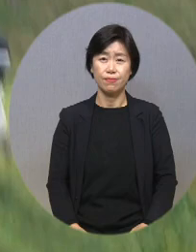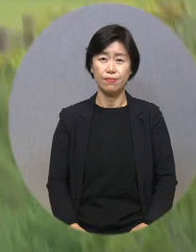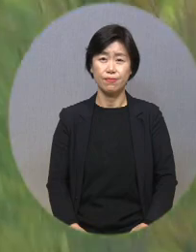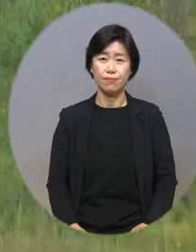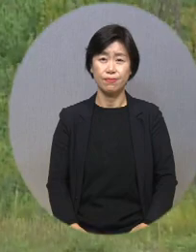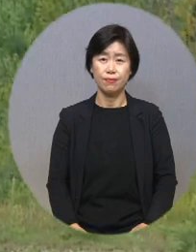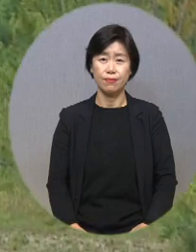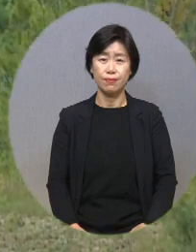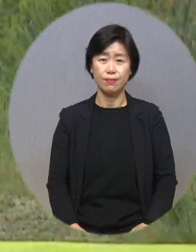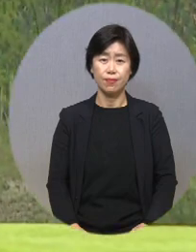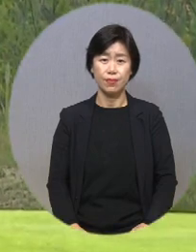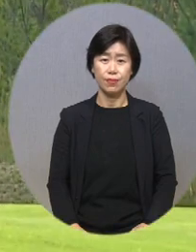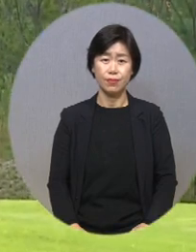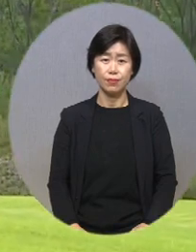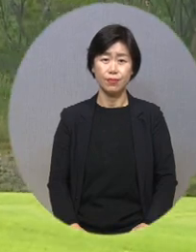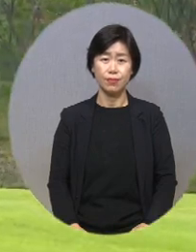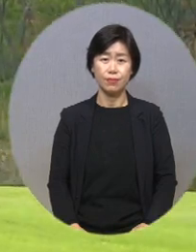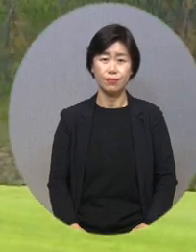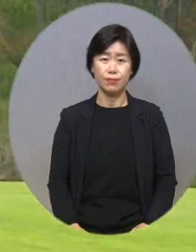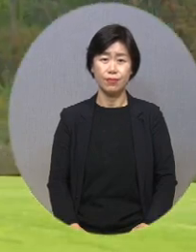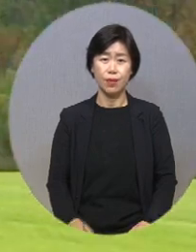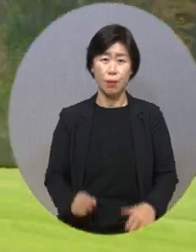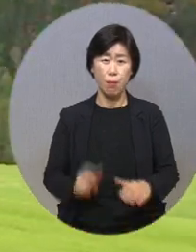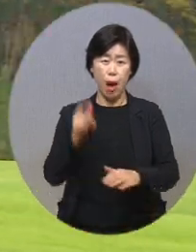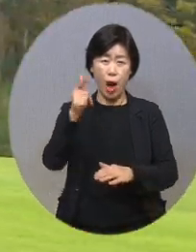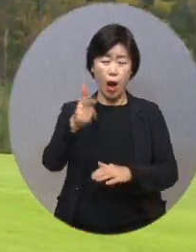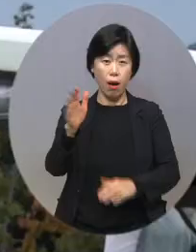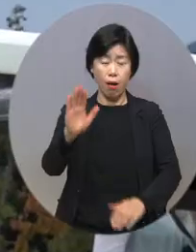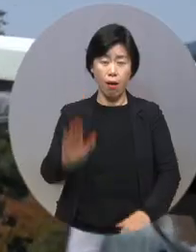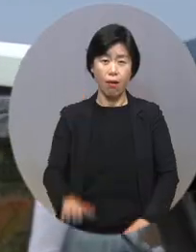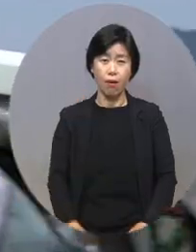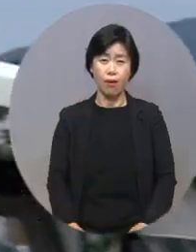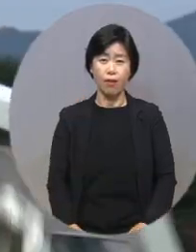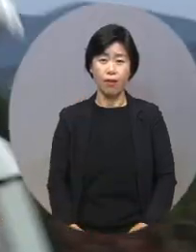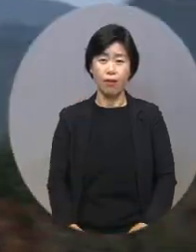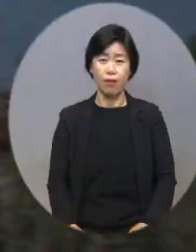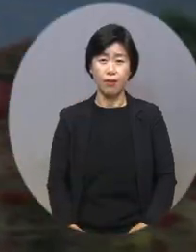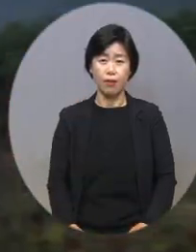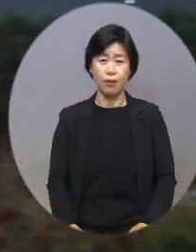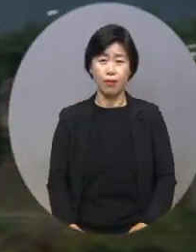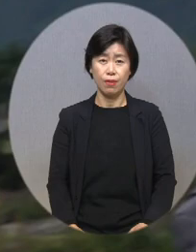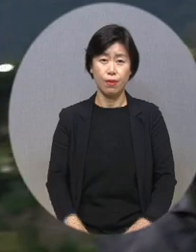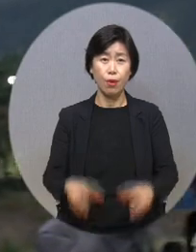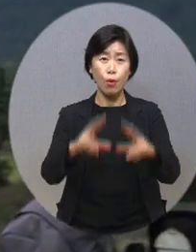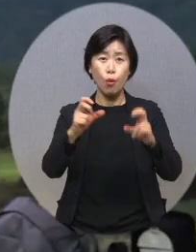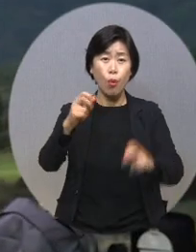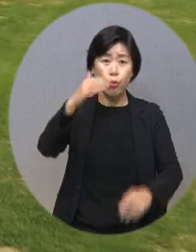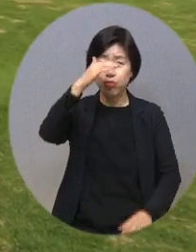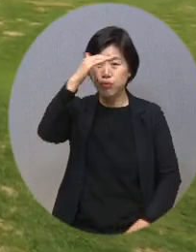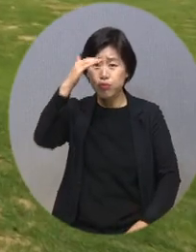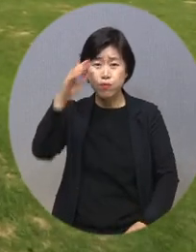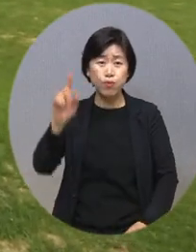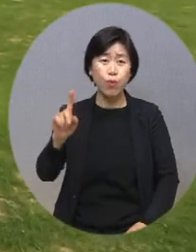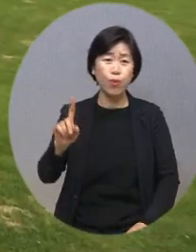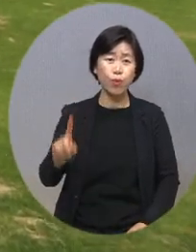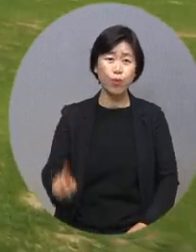어? 어? 어? 무슨 일이고? 무슨 일이고? 어? 공이 어디쯤 떨어지는 거지?